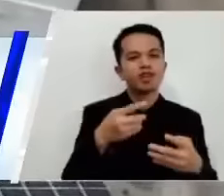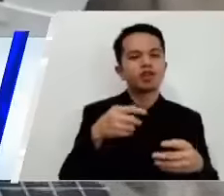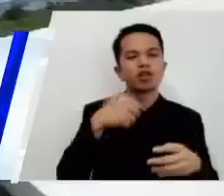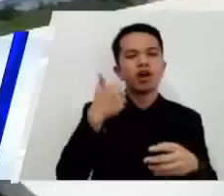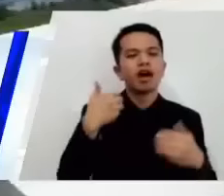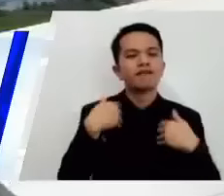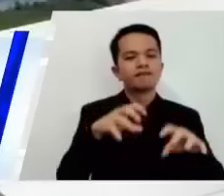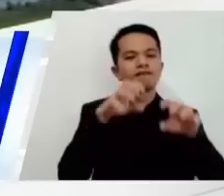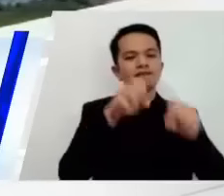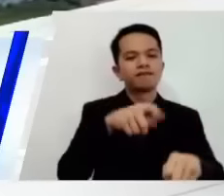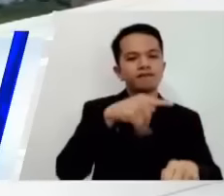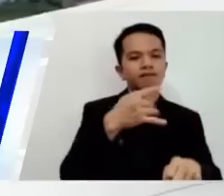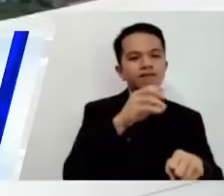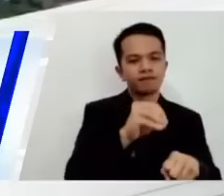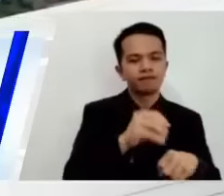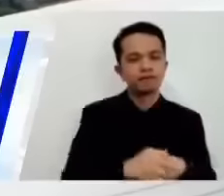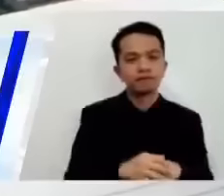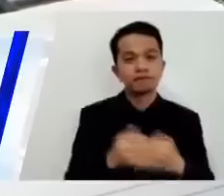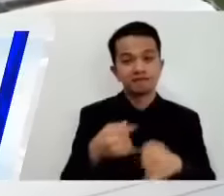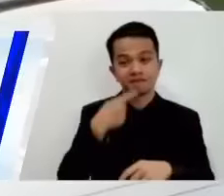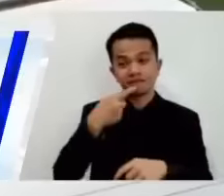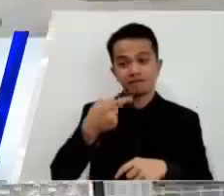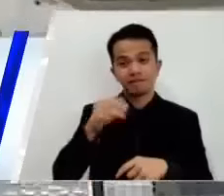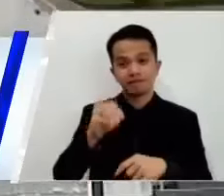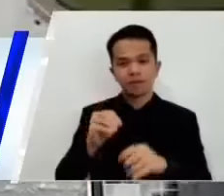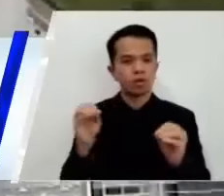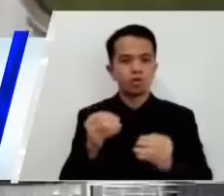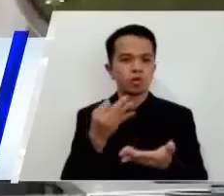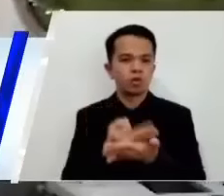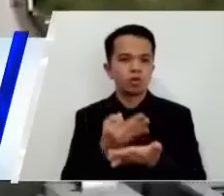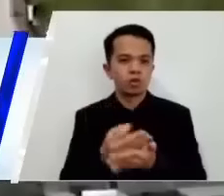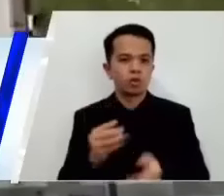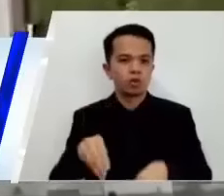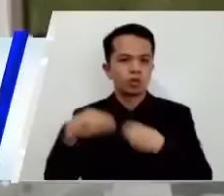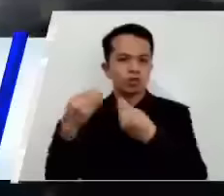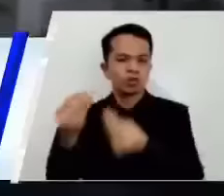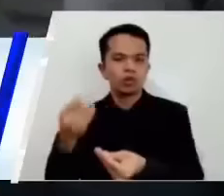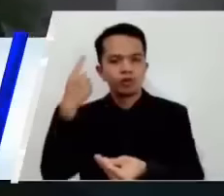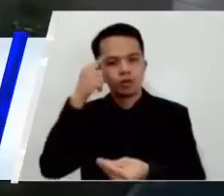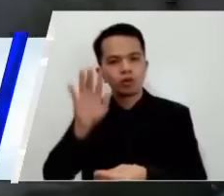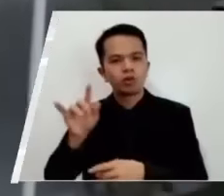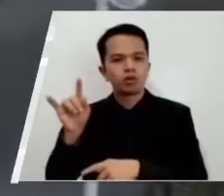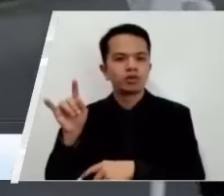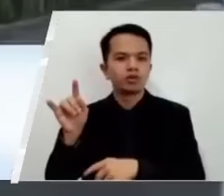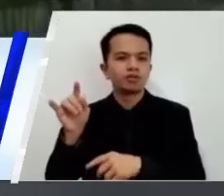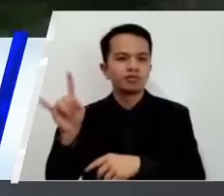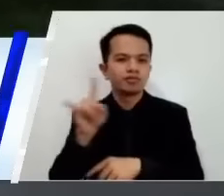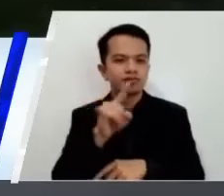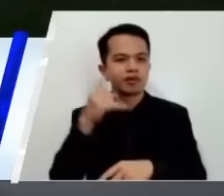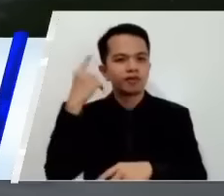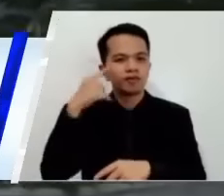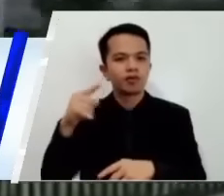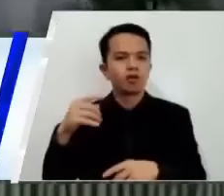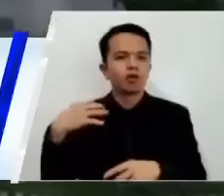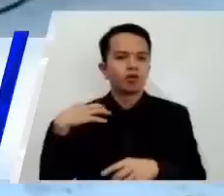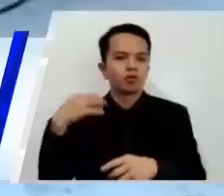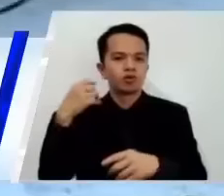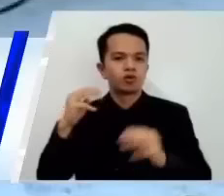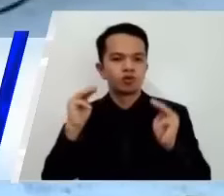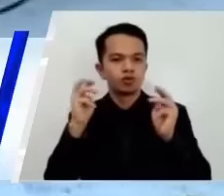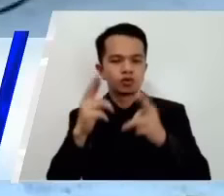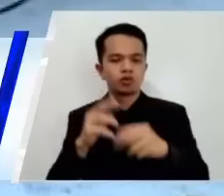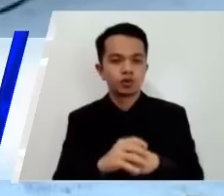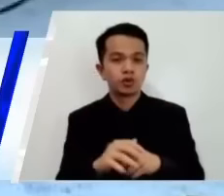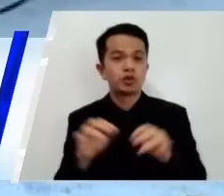Bamban. Giit ni Go, walang perang ibinigay ang Pogo sa kanyang kampanya sa pagka-mayor. Nagbibigay rin daw ng pera sa kanya ang tatay niya,